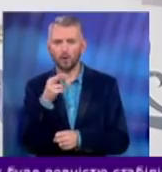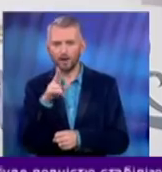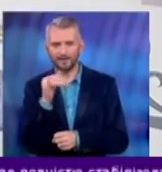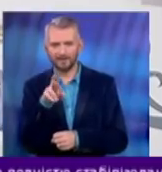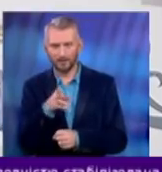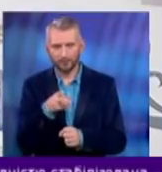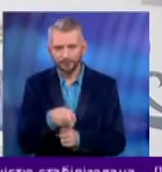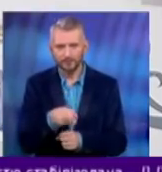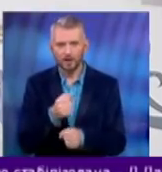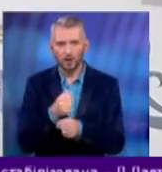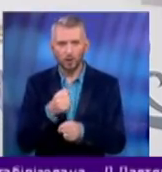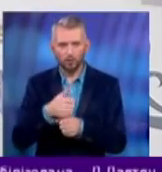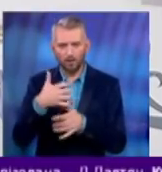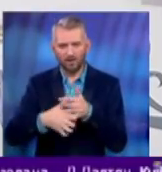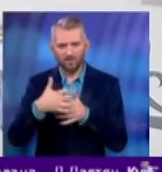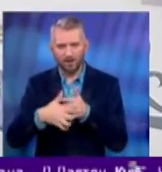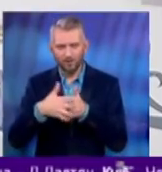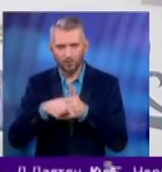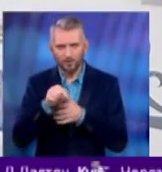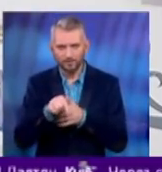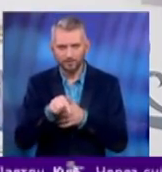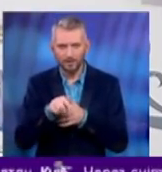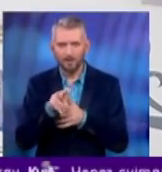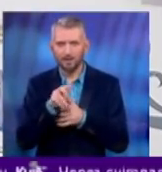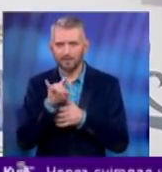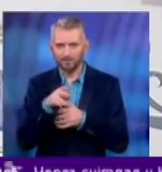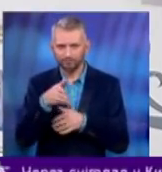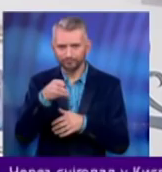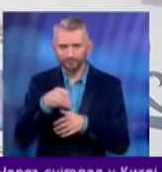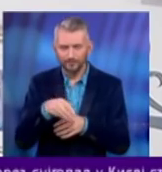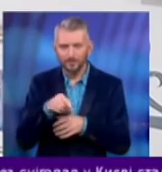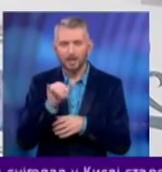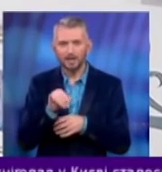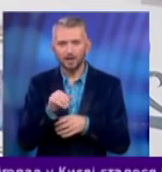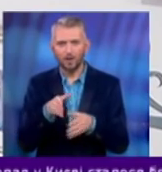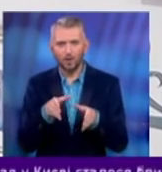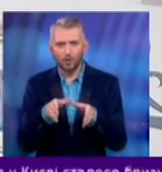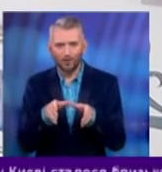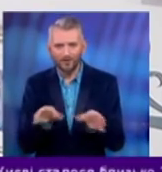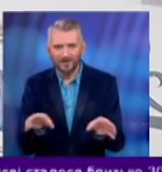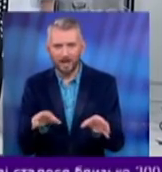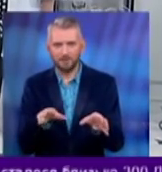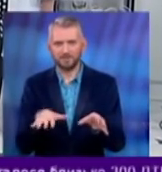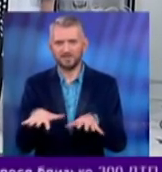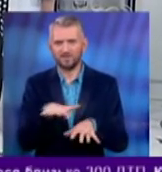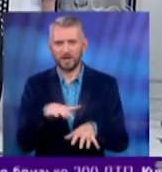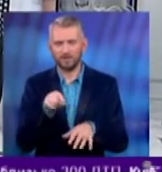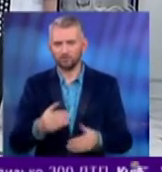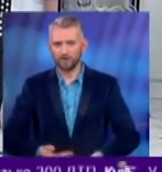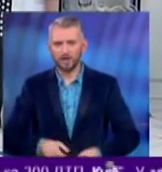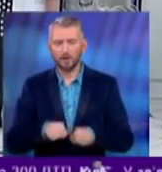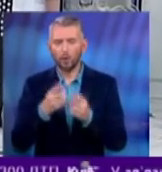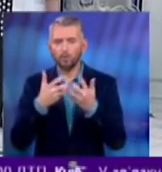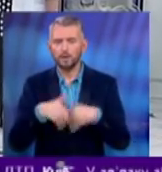робимо такий екватор лазерним коагулятором на плаценті і розділяємо сфери їх життя. Таке